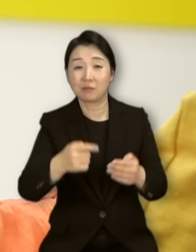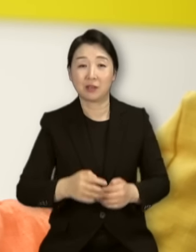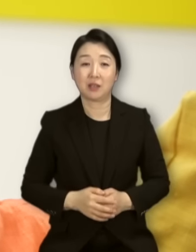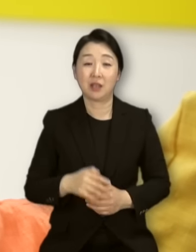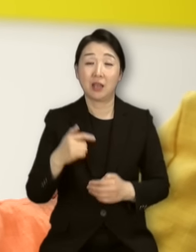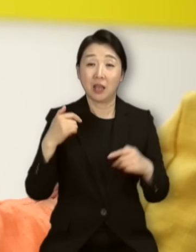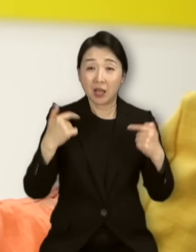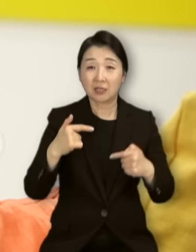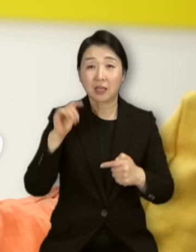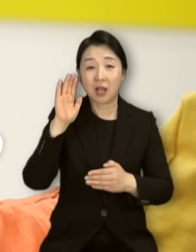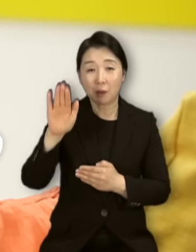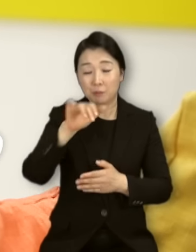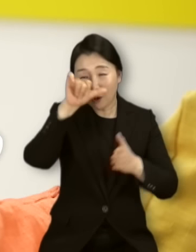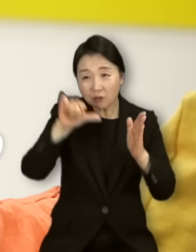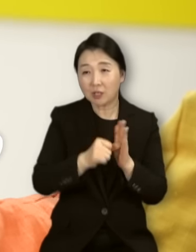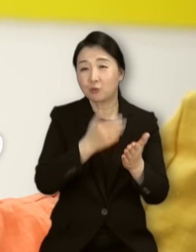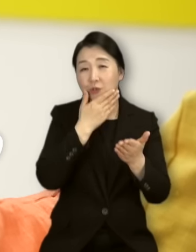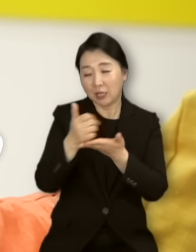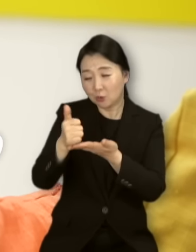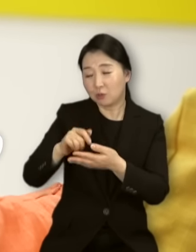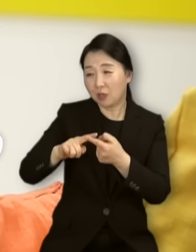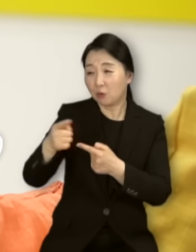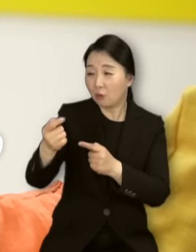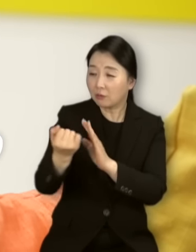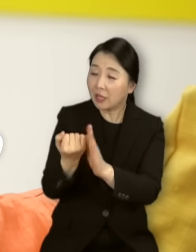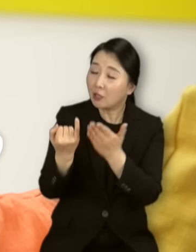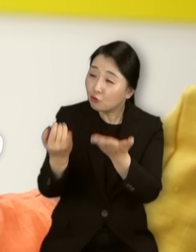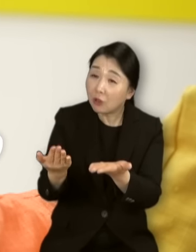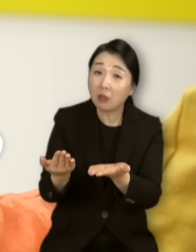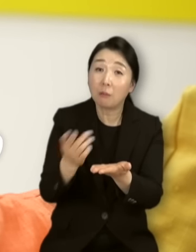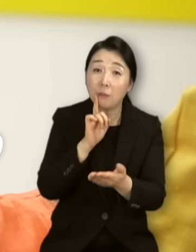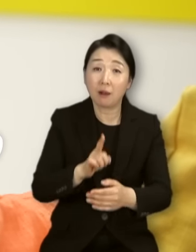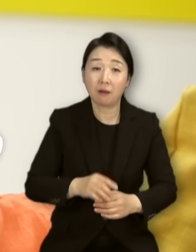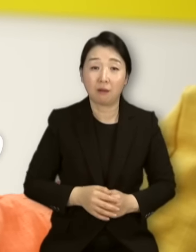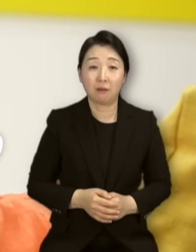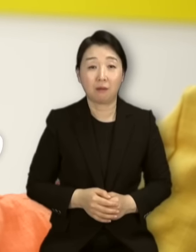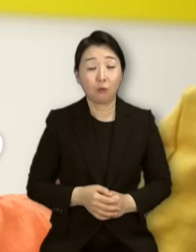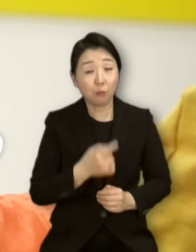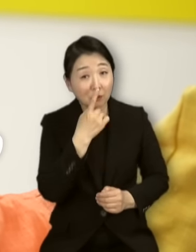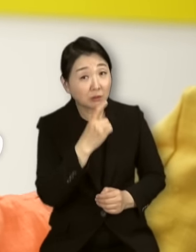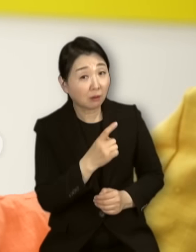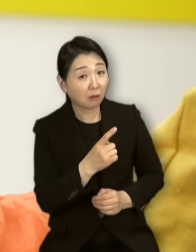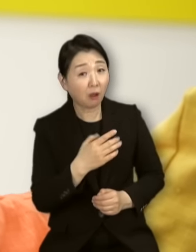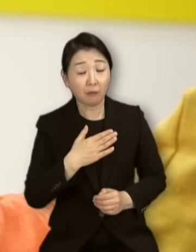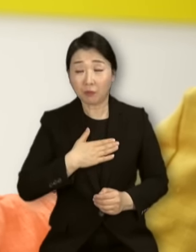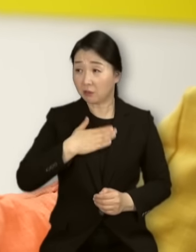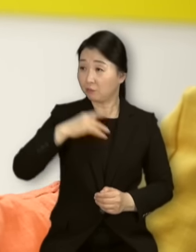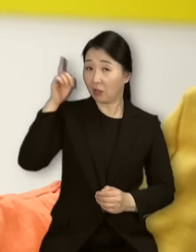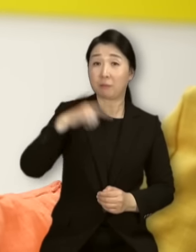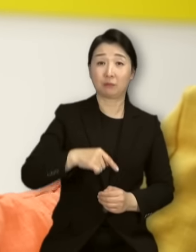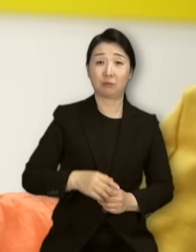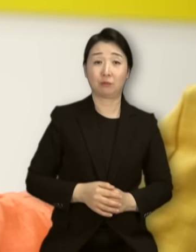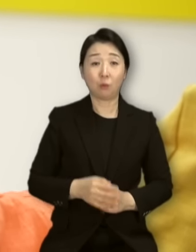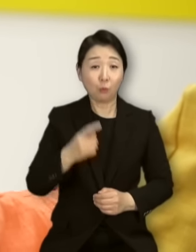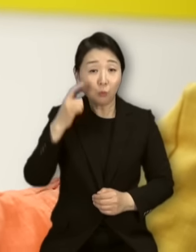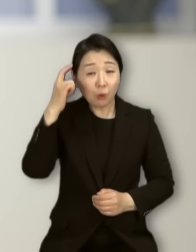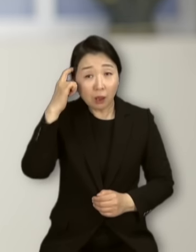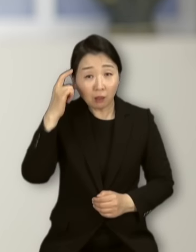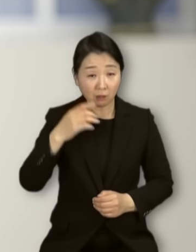항상 앞으로 평생 가장 귀한 손님으로 너를 대게 이러는 거예요 너무 멋있다 근데 그게 저는 너무 기분이 나빴던